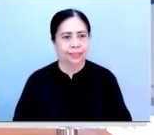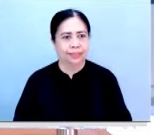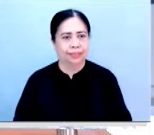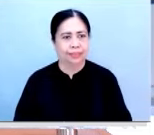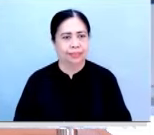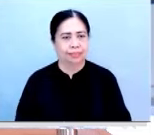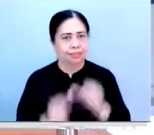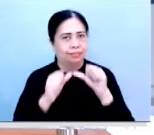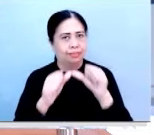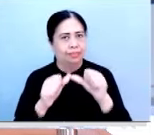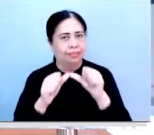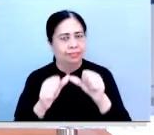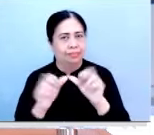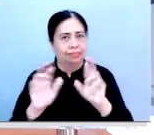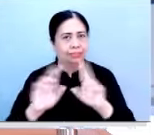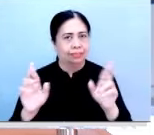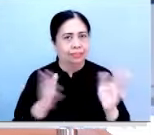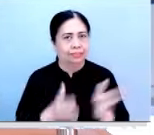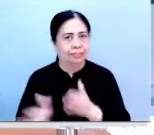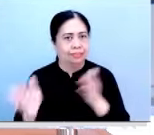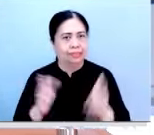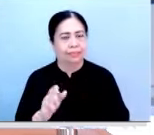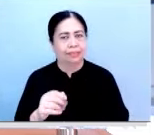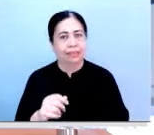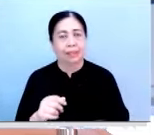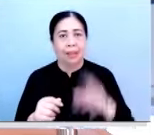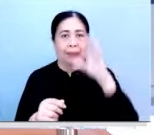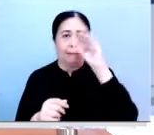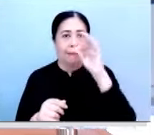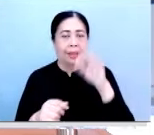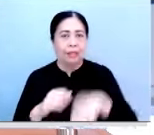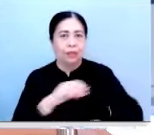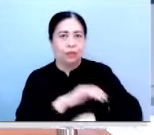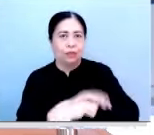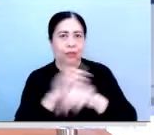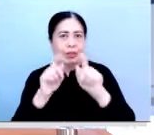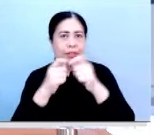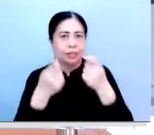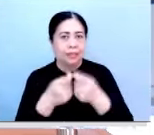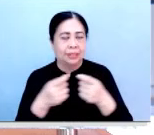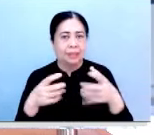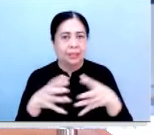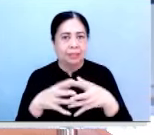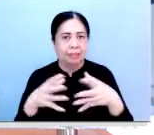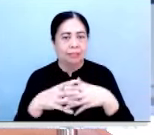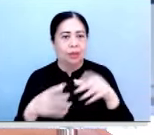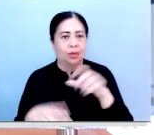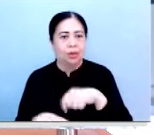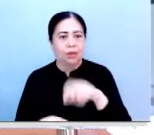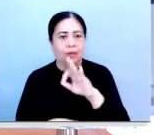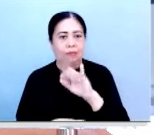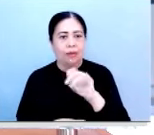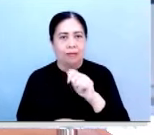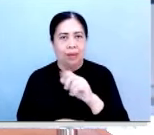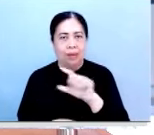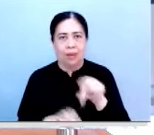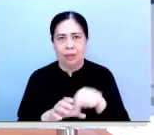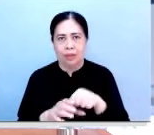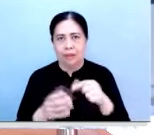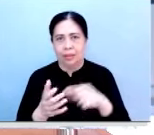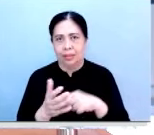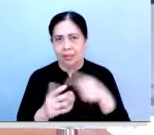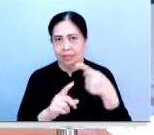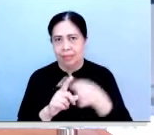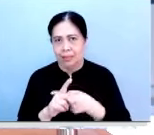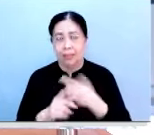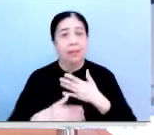Puspusan na ang paghahanda ng Philippine Men's Football Team para sa pagpapatuloy ng FIFA World Cup Qualifiers ngayong buwan. Natutuwa naman